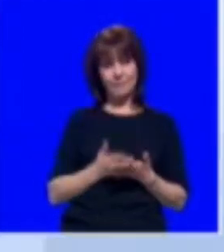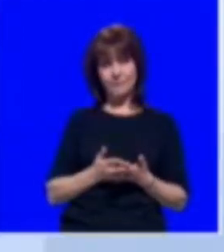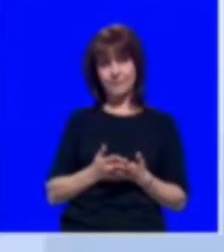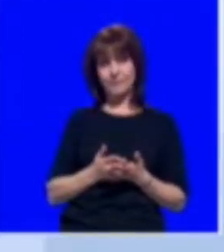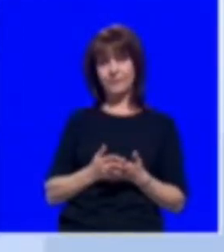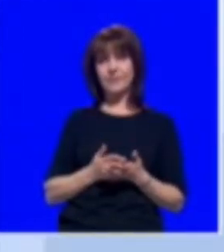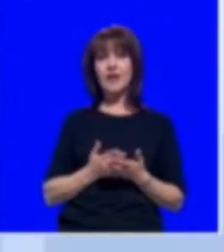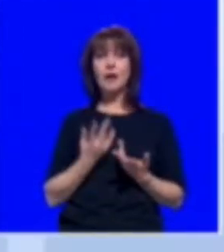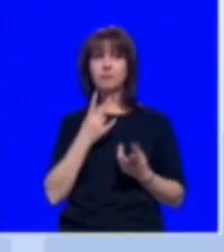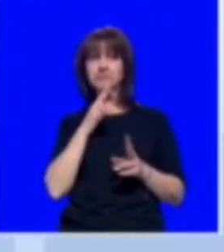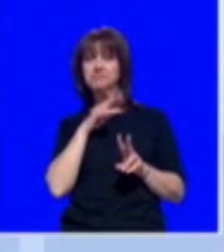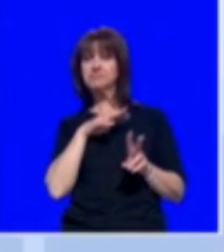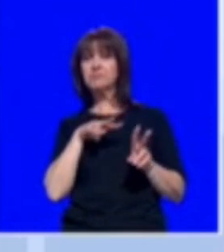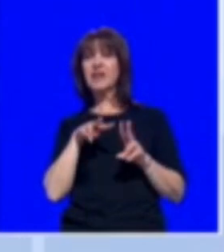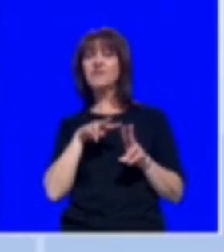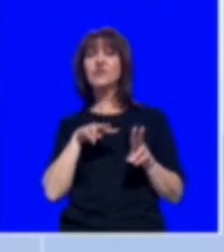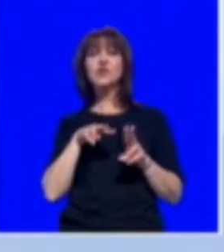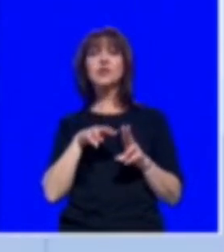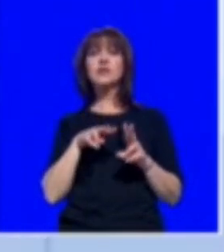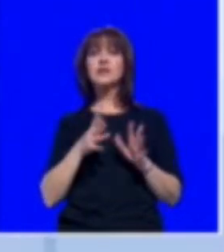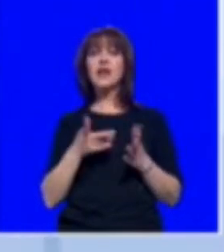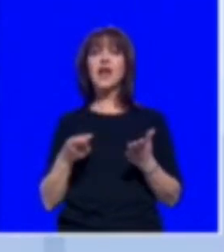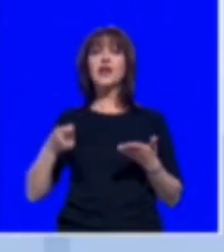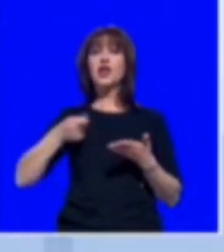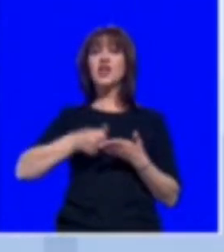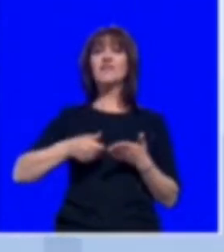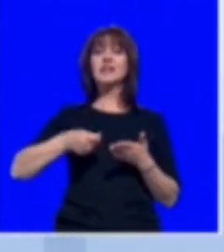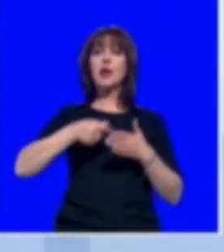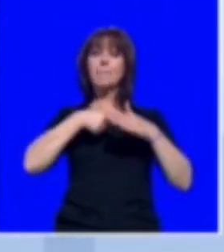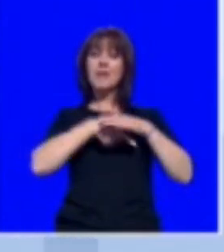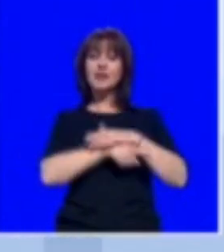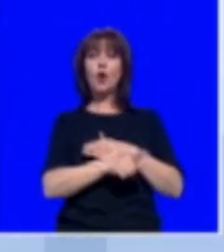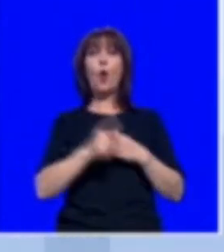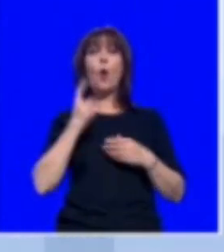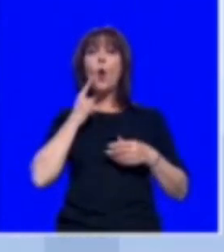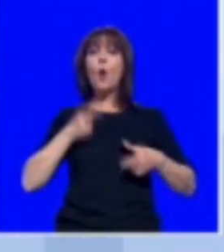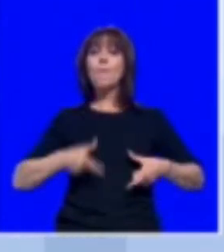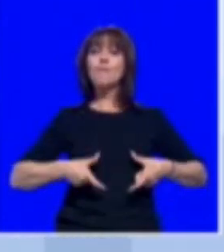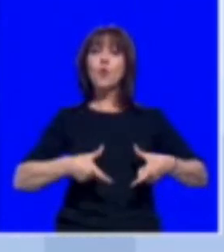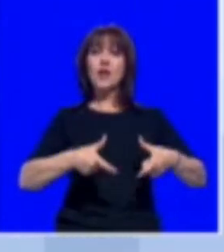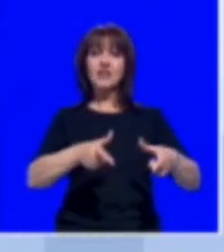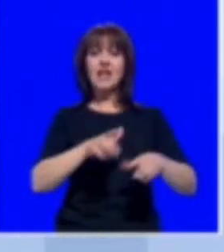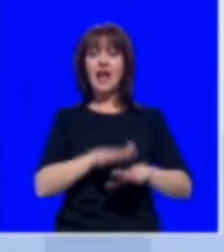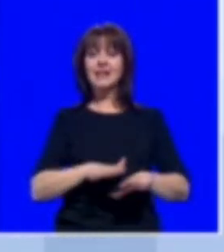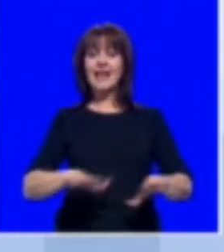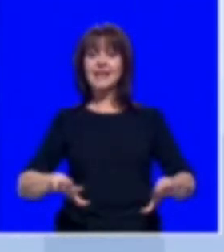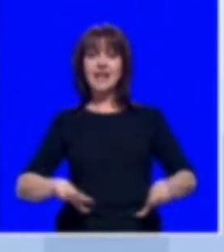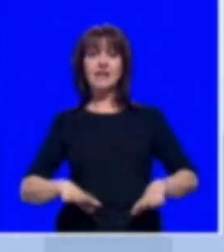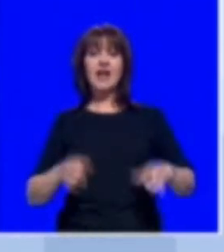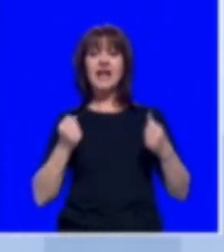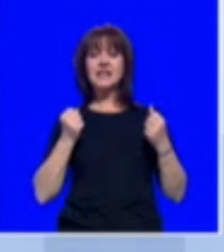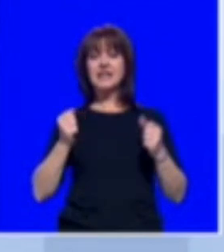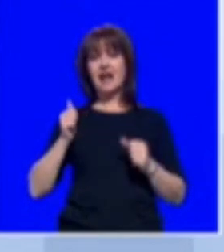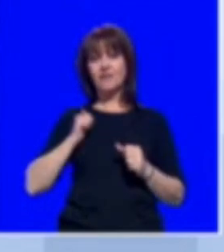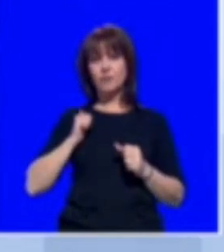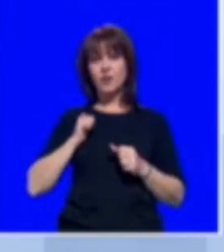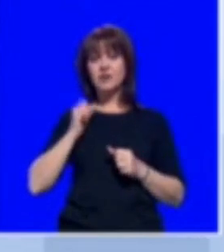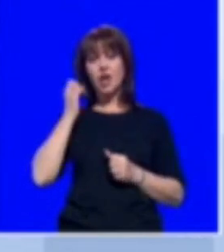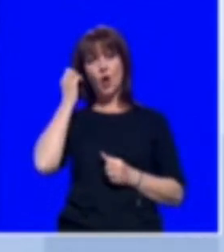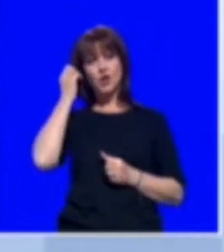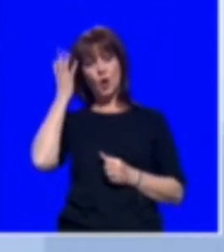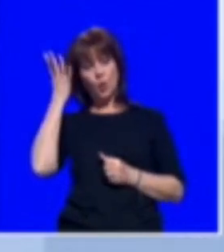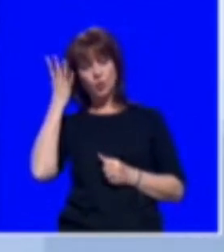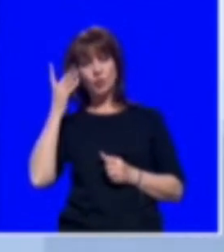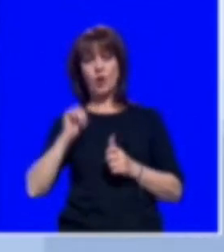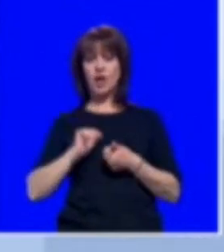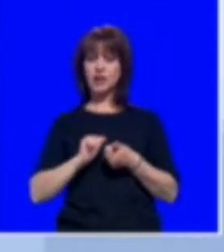лева. Предвижда се, доколкото знам, инвестиции в метро, в булеварди, детски градини, здравеопазване, повече за култура, повече за спорт, повече